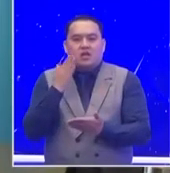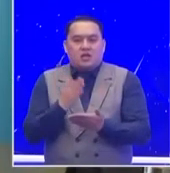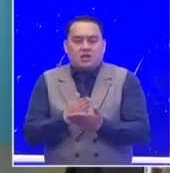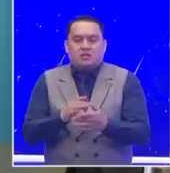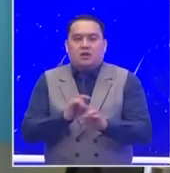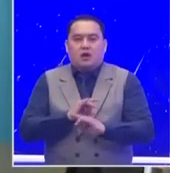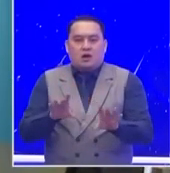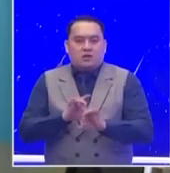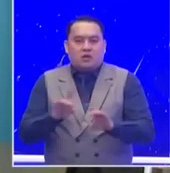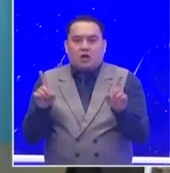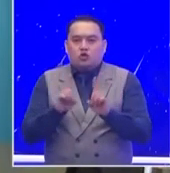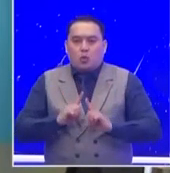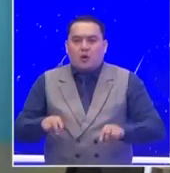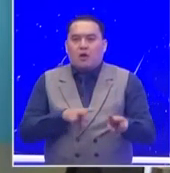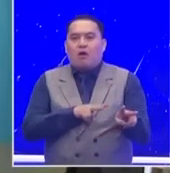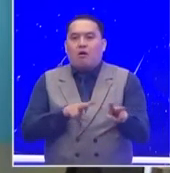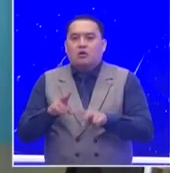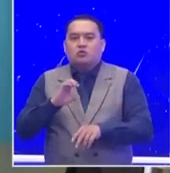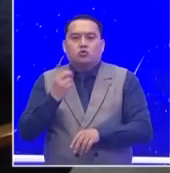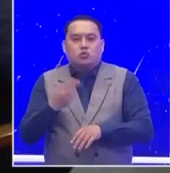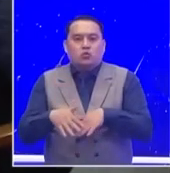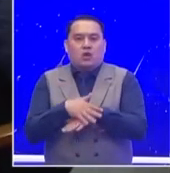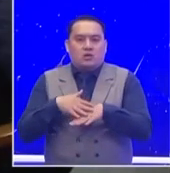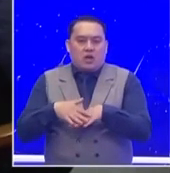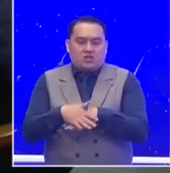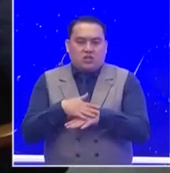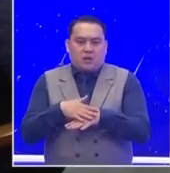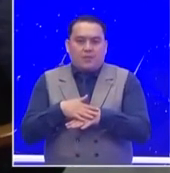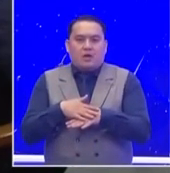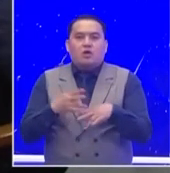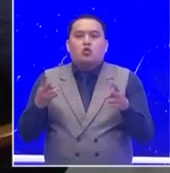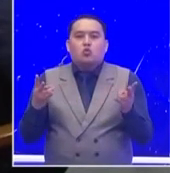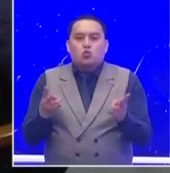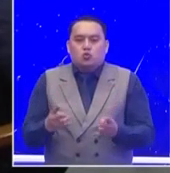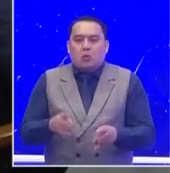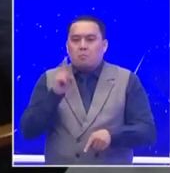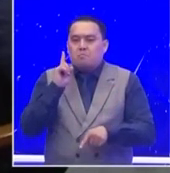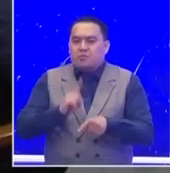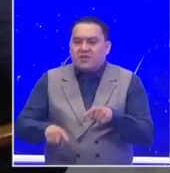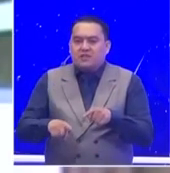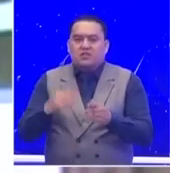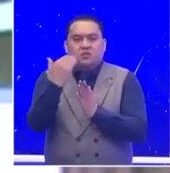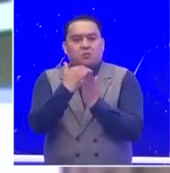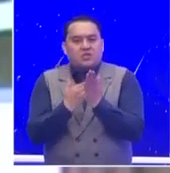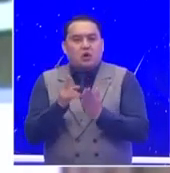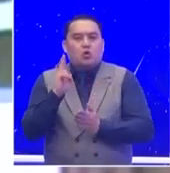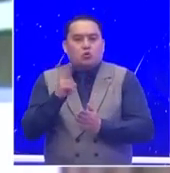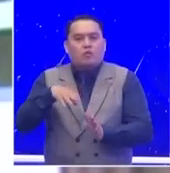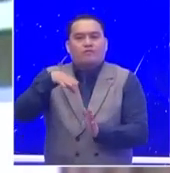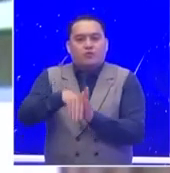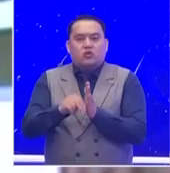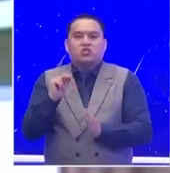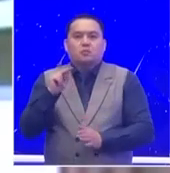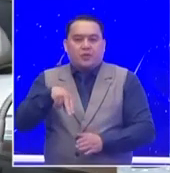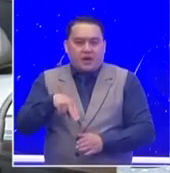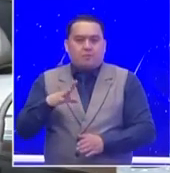Амандык Баталов. На особый контроль социально уязвимые категории населения. Необходимо как можно быстрее составить списки тех, кто в период